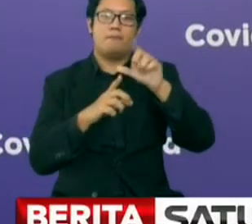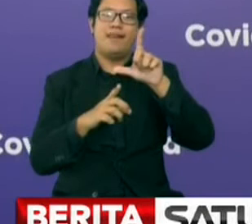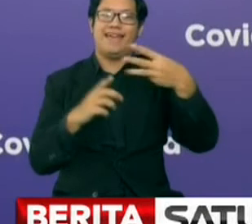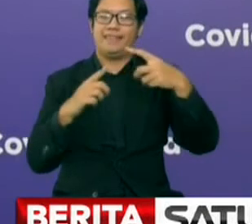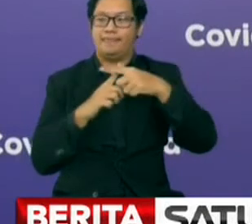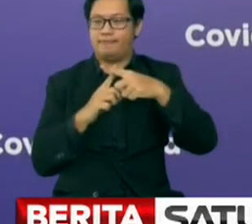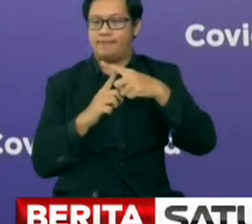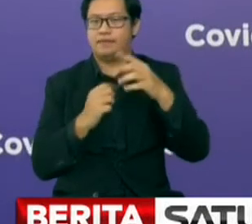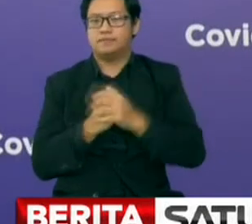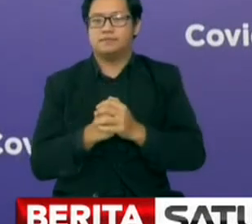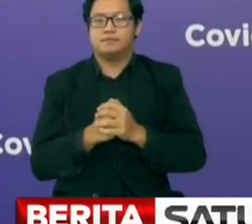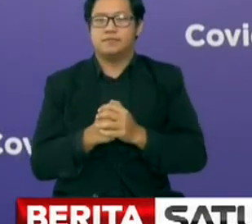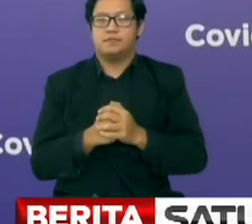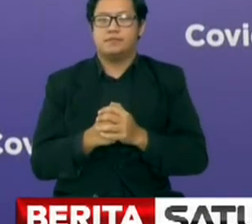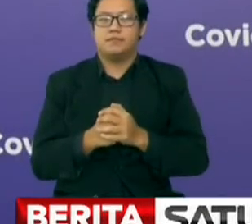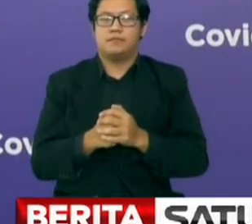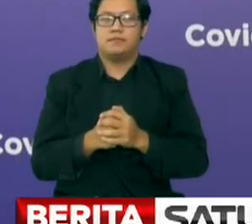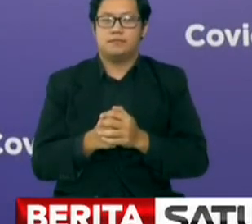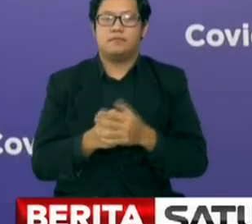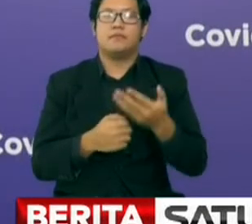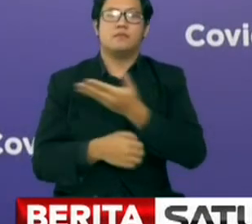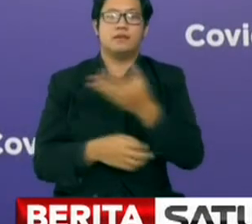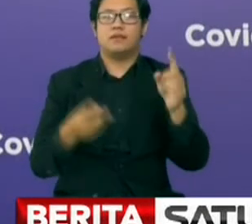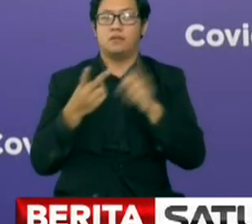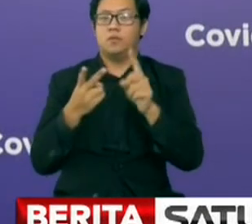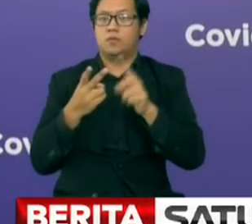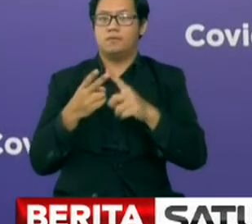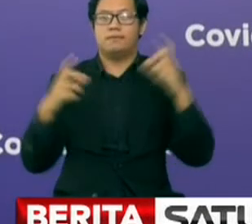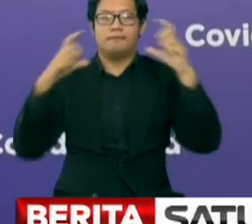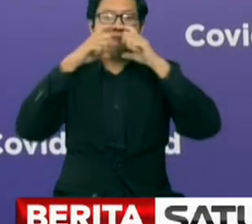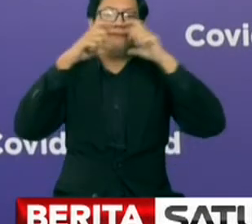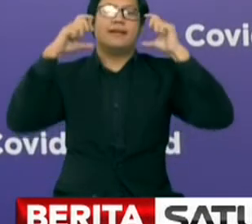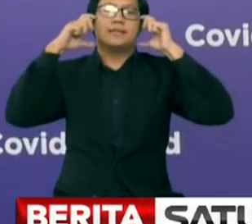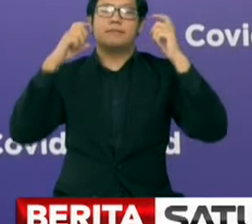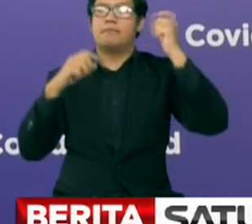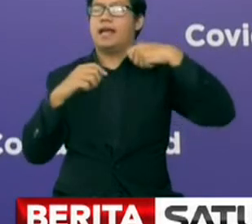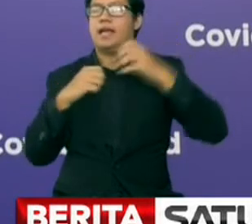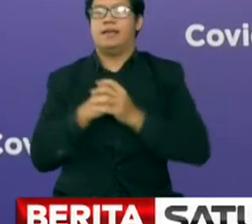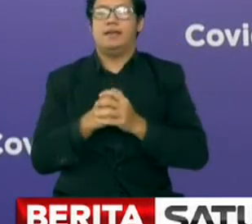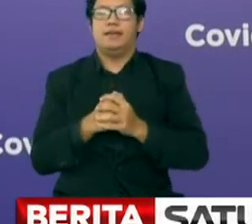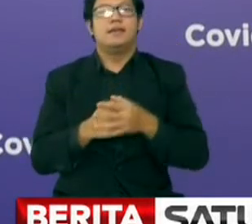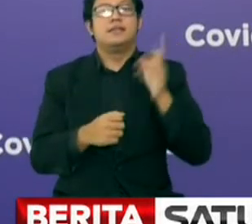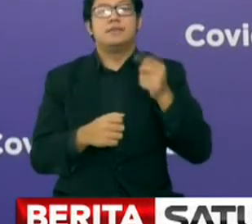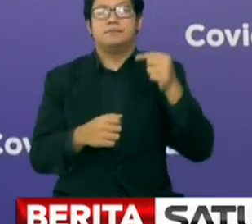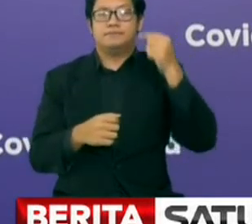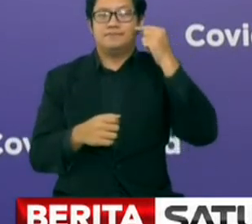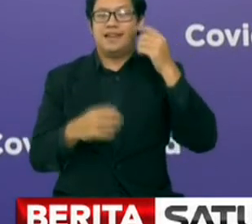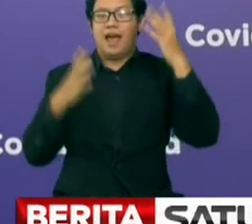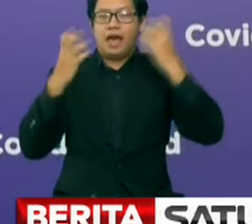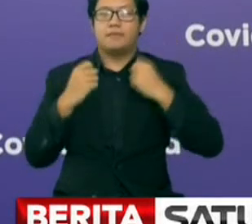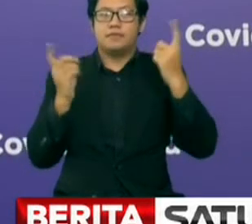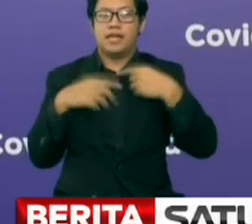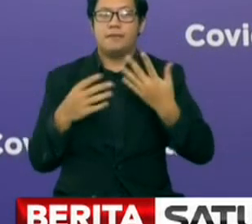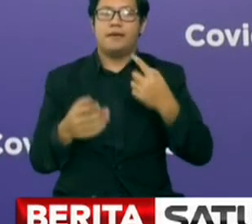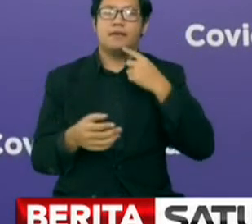kita saudara-saudara yang kedua adalah gunakanlah masker ini kita berharap menjadi pola hidup